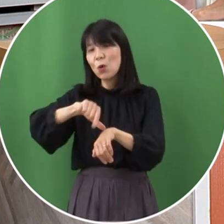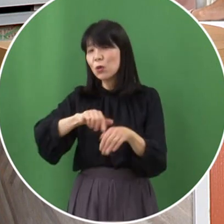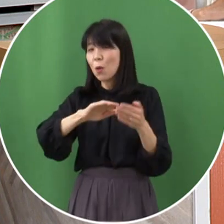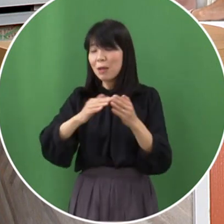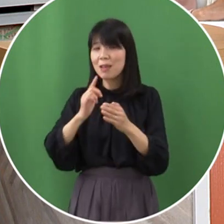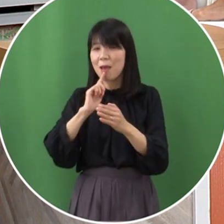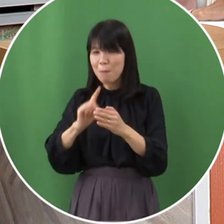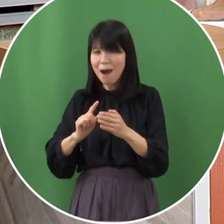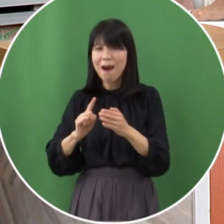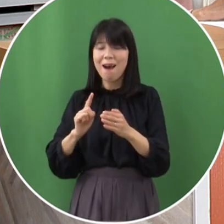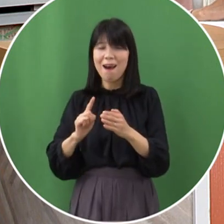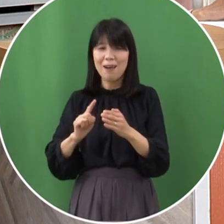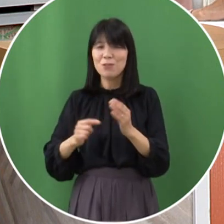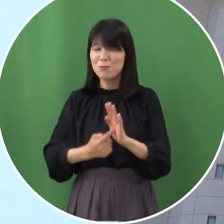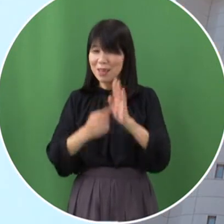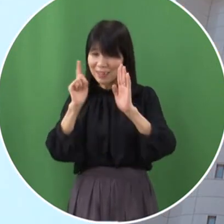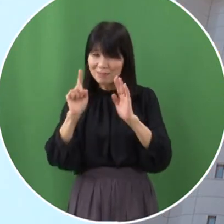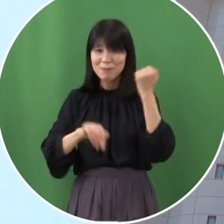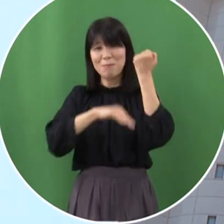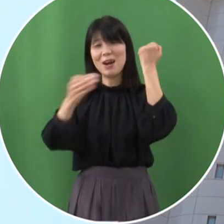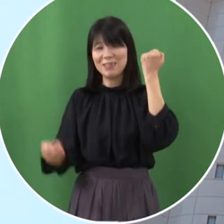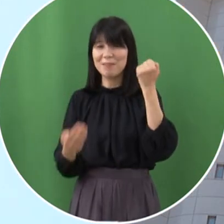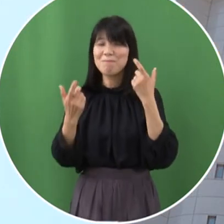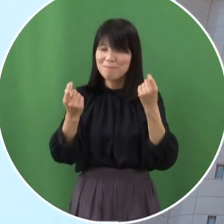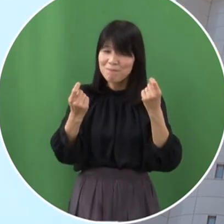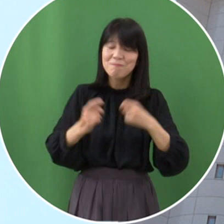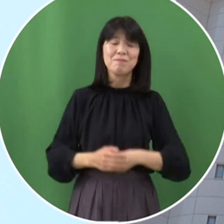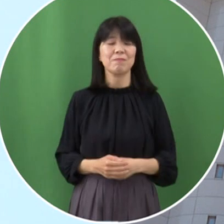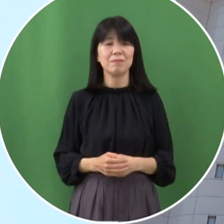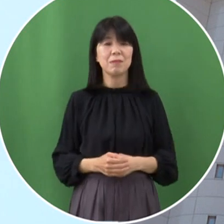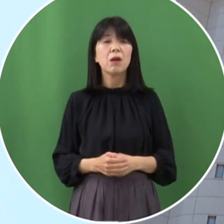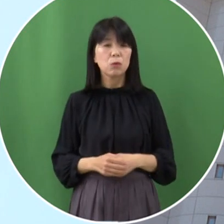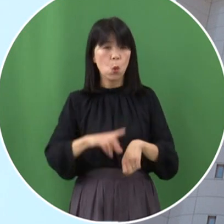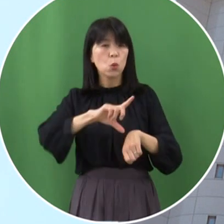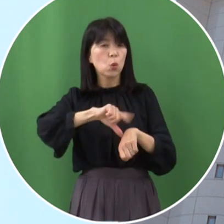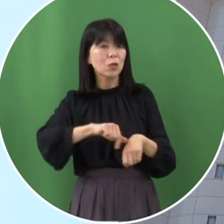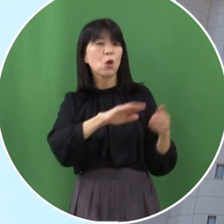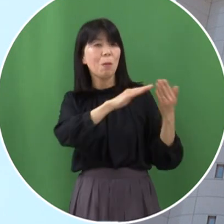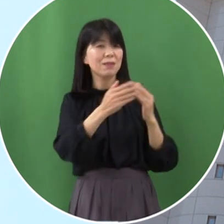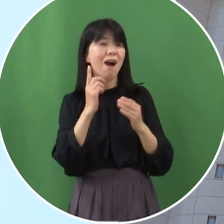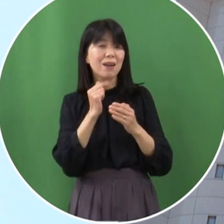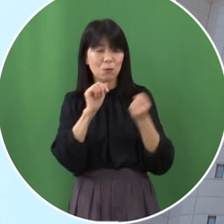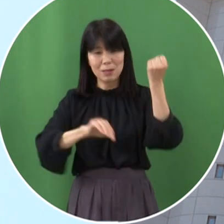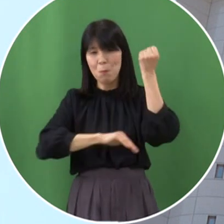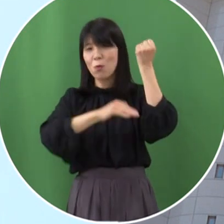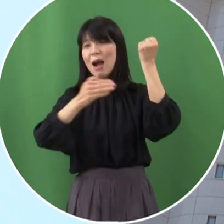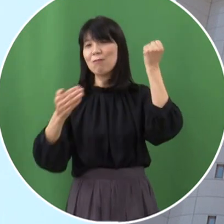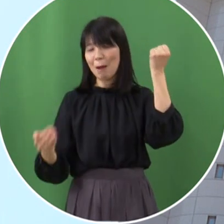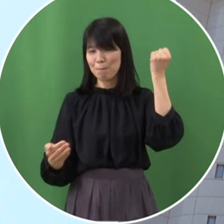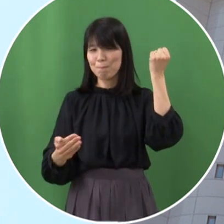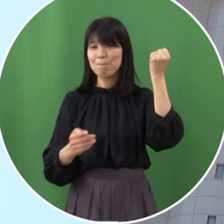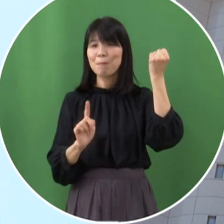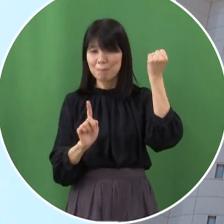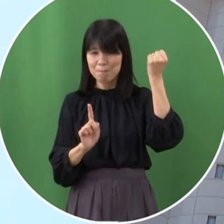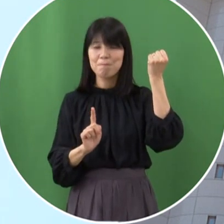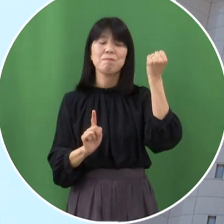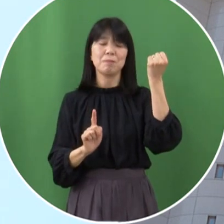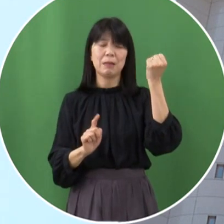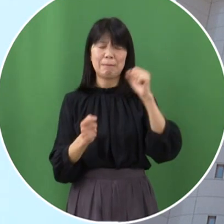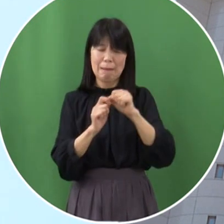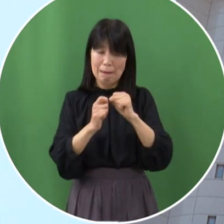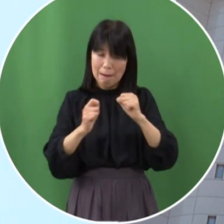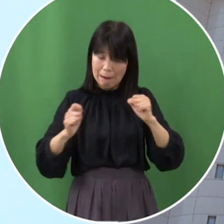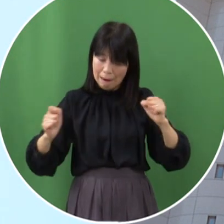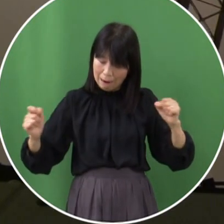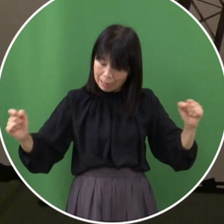文科学館ですよね。 はい、時の町明石のシンボルでもある天文科学館といえば、長寿日本一を誇るプラネ